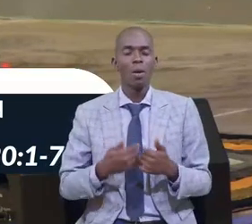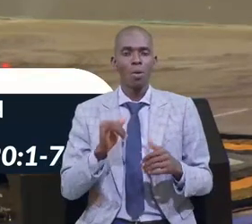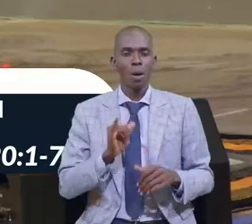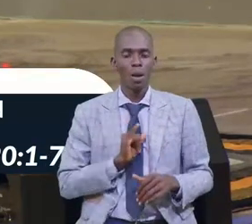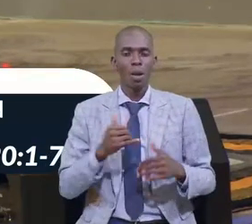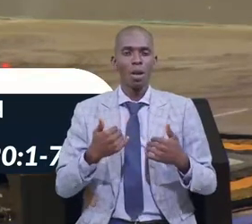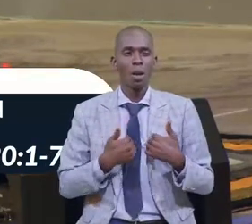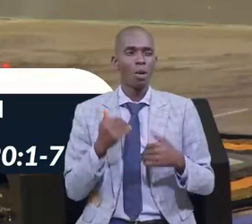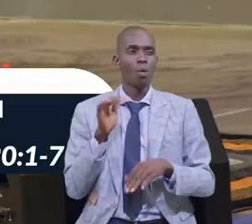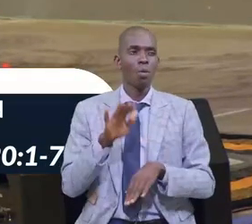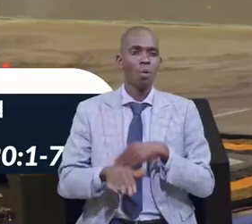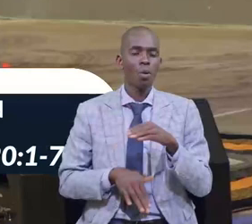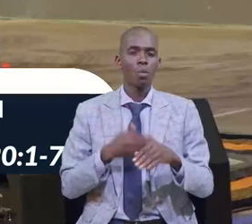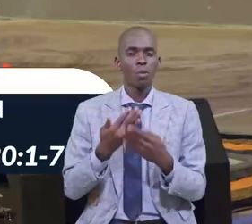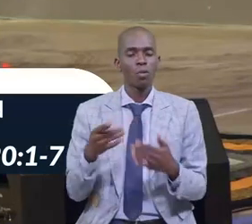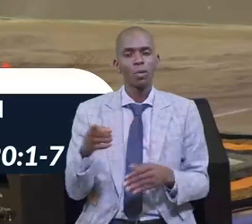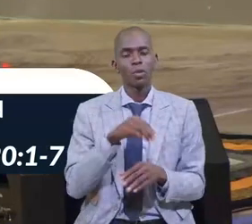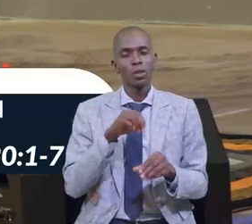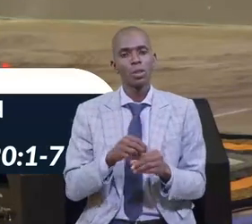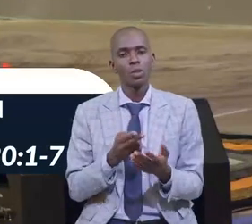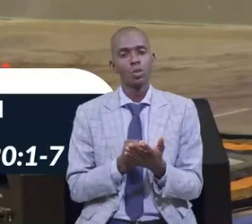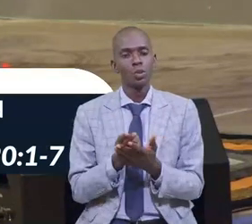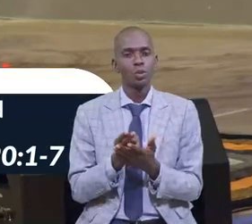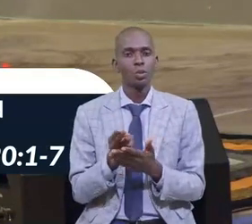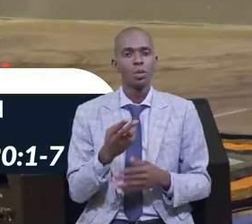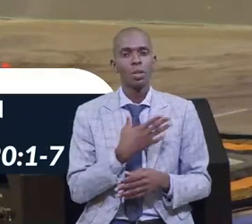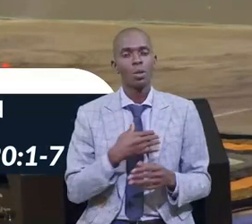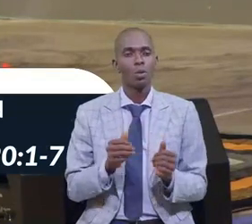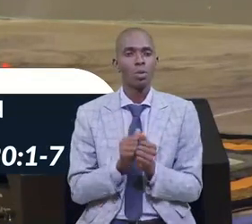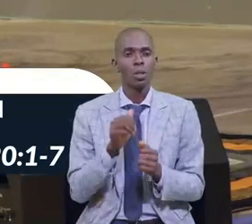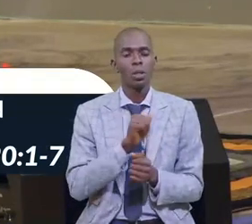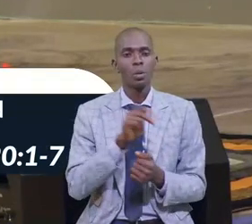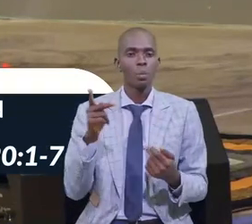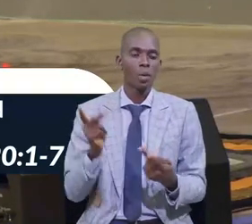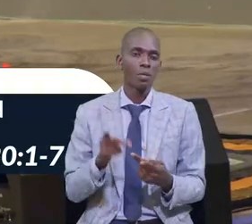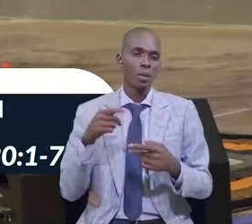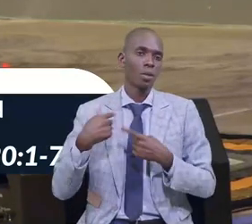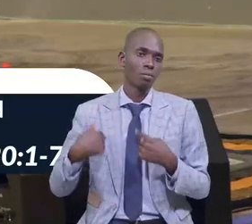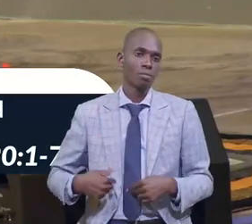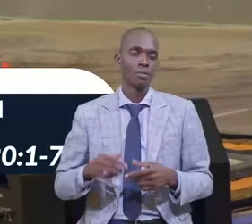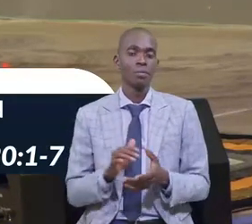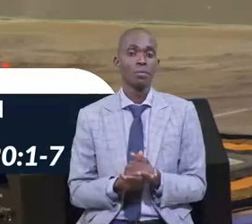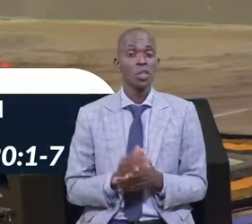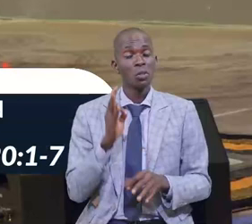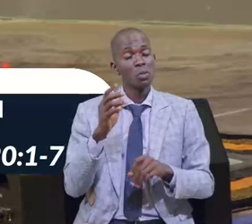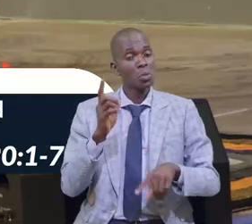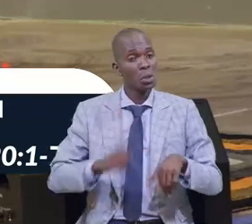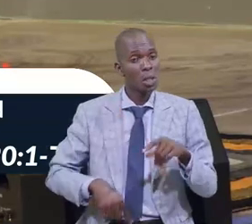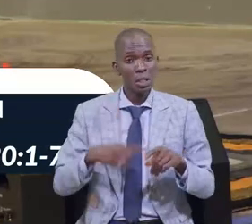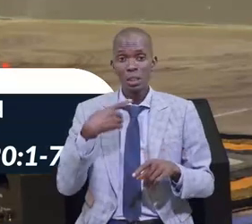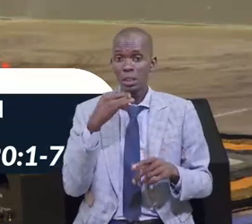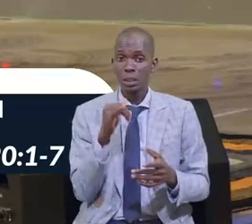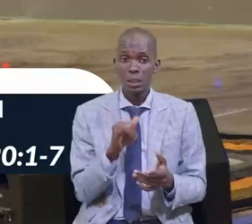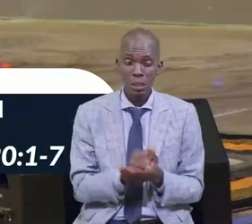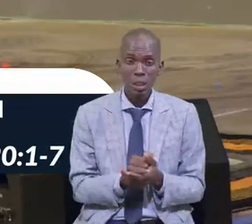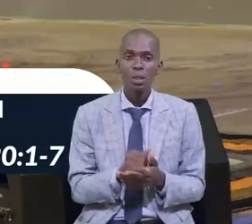marché devant ta face avec fidélité et intégrité de cœur. Si tu ne peux pas le dire, tu vas